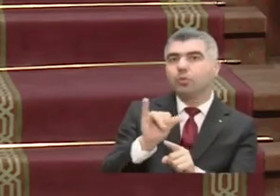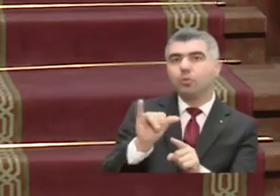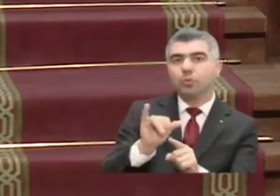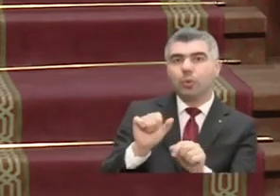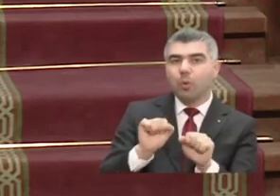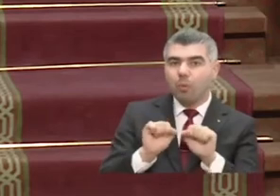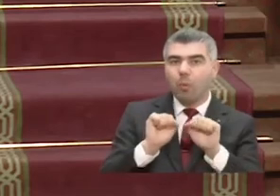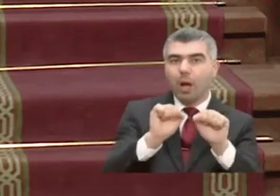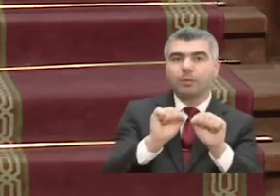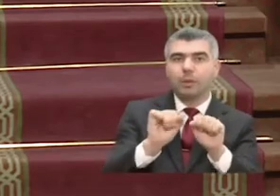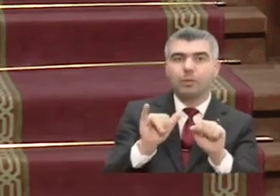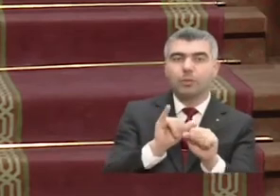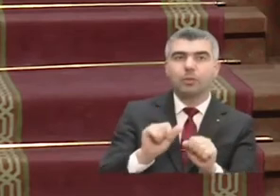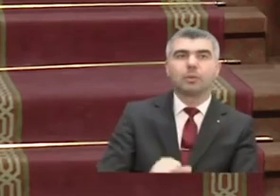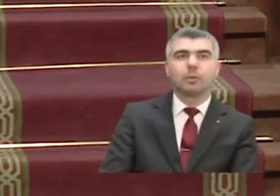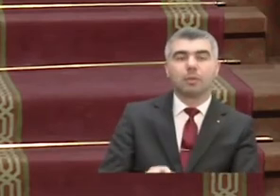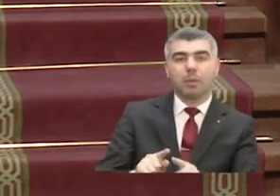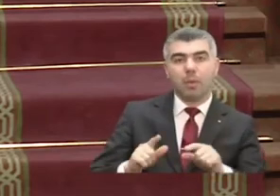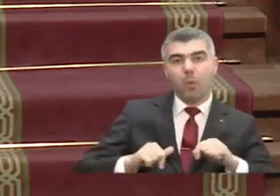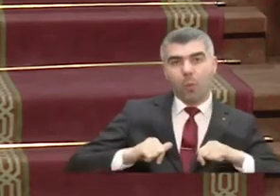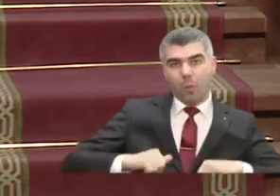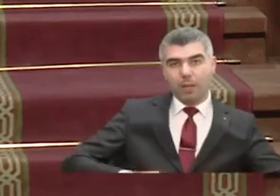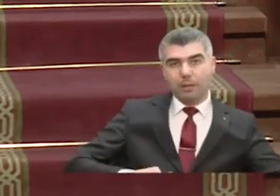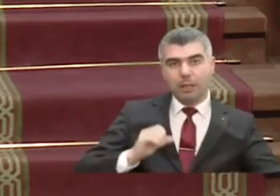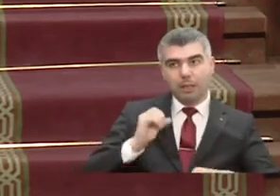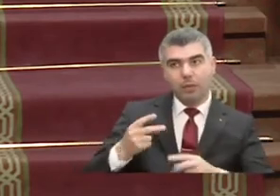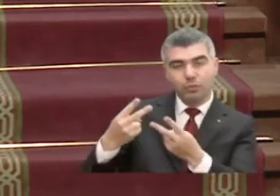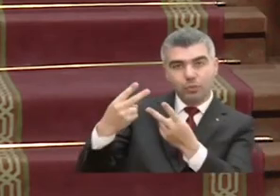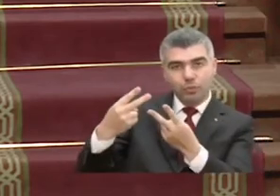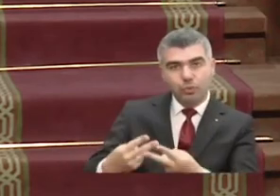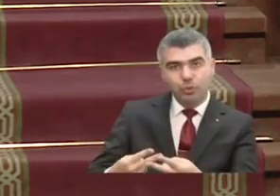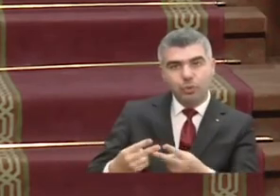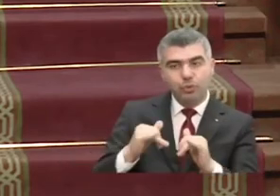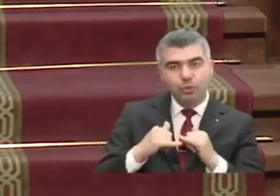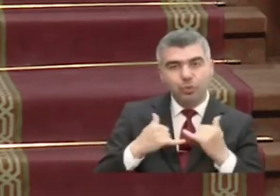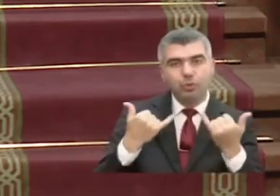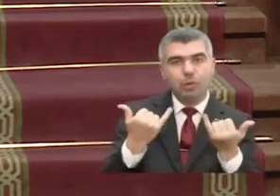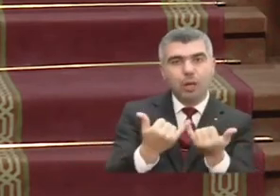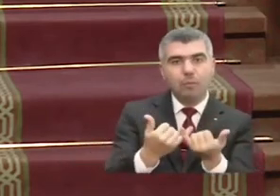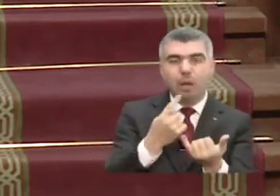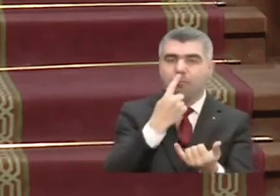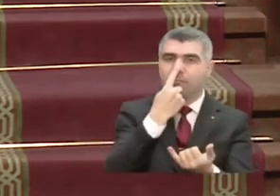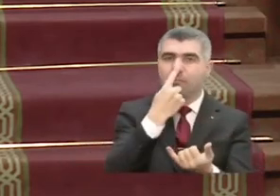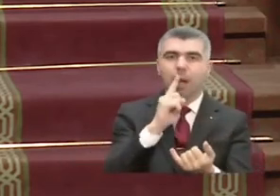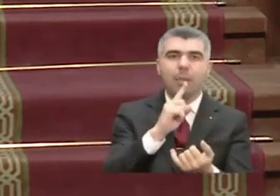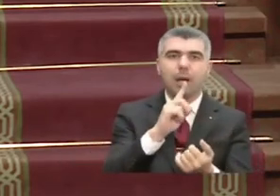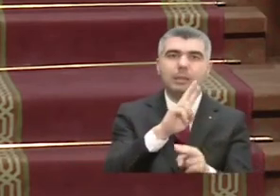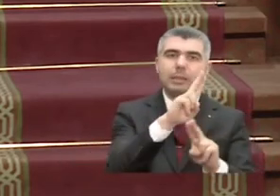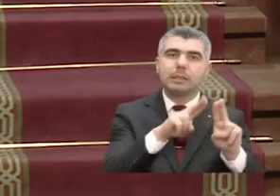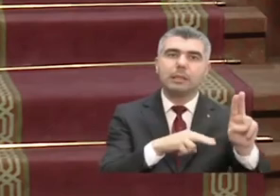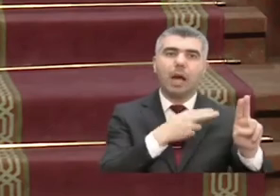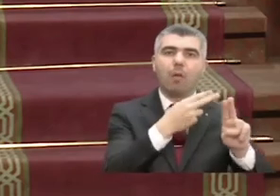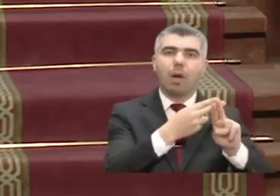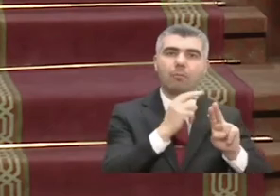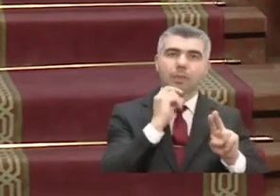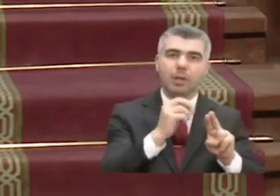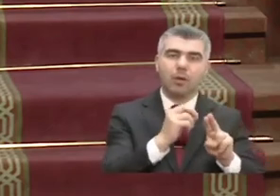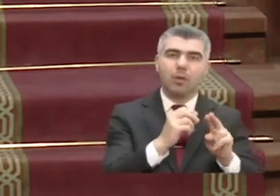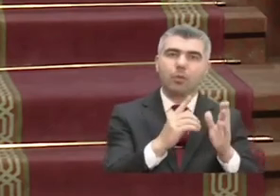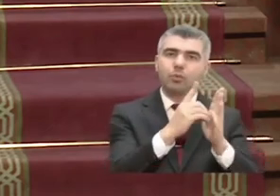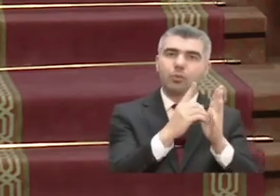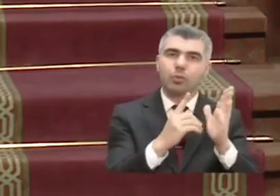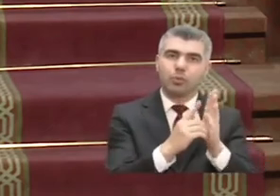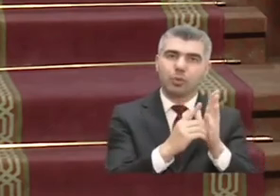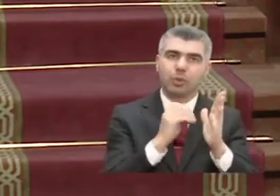الرئيس، نواجه بأن هاد الوزراء اللي حاضرين معنا في هاد القاعة رفضوا أن يستجيبوا